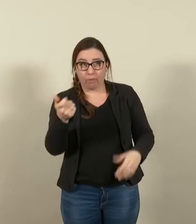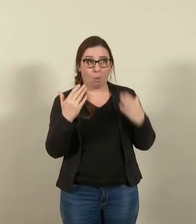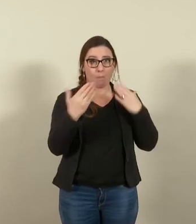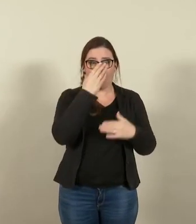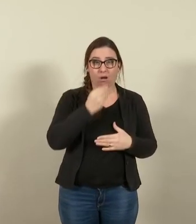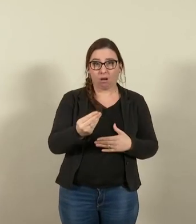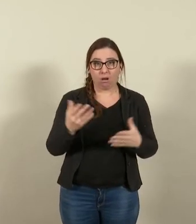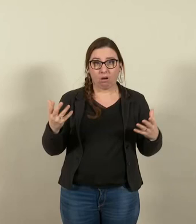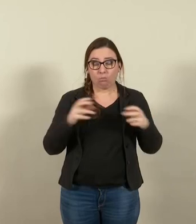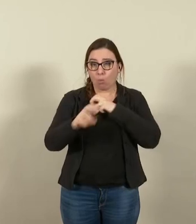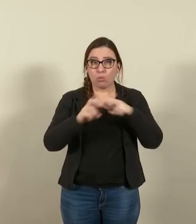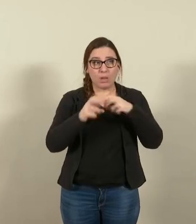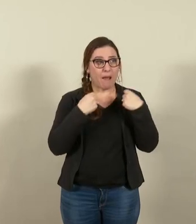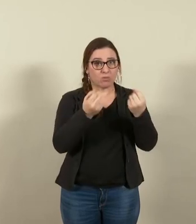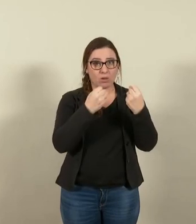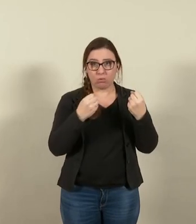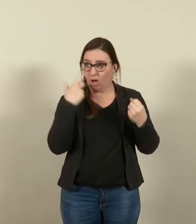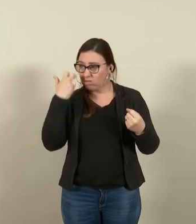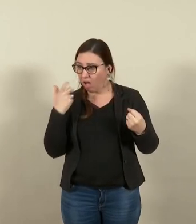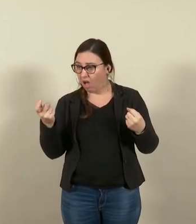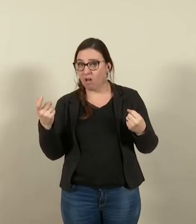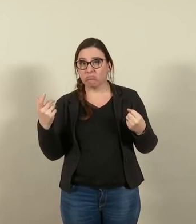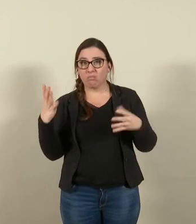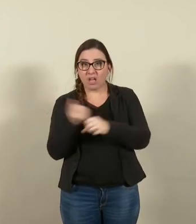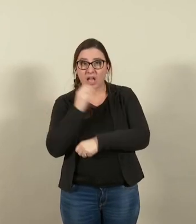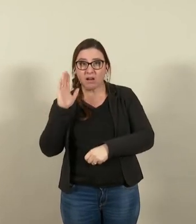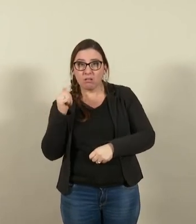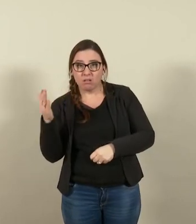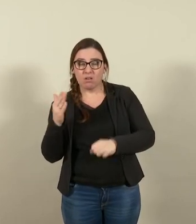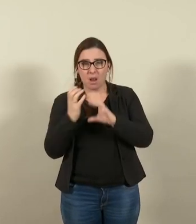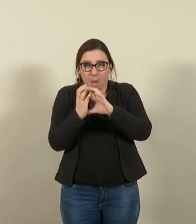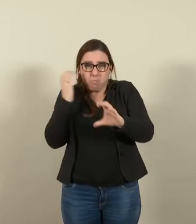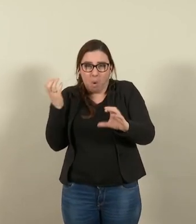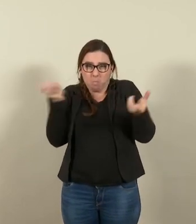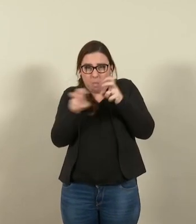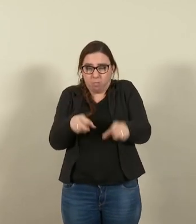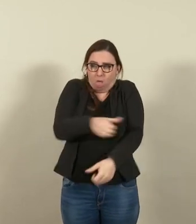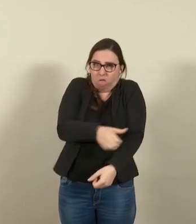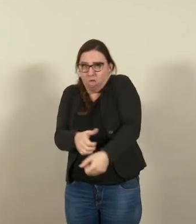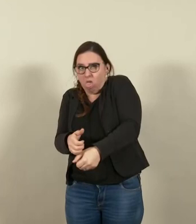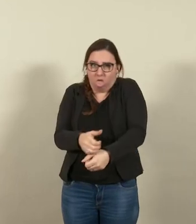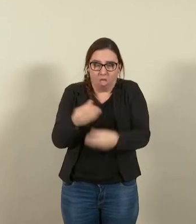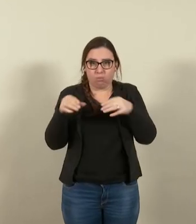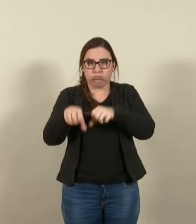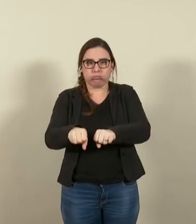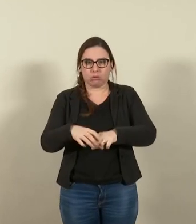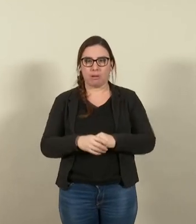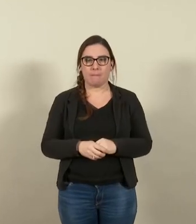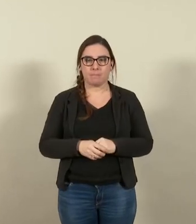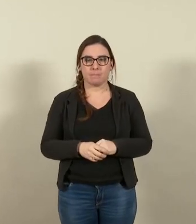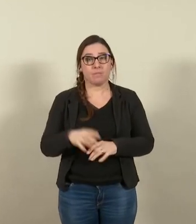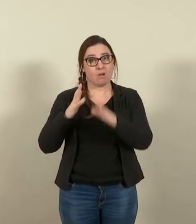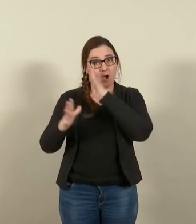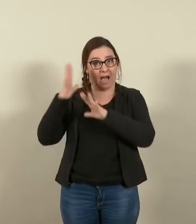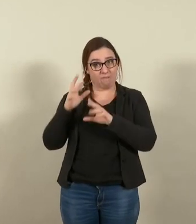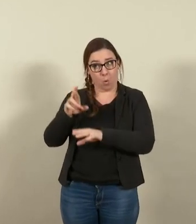pardon que les déplacement en voiture retard annulation train bandé et prix pour retrouver donc le niveau de fréquentation d'avant